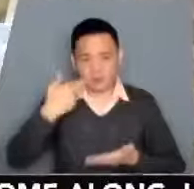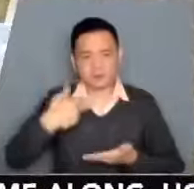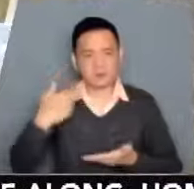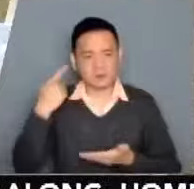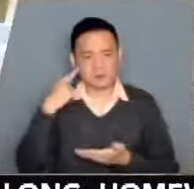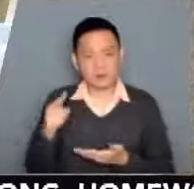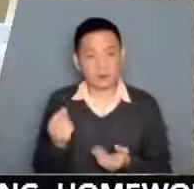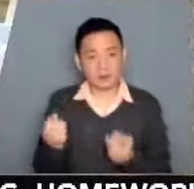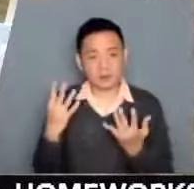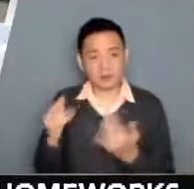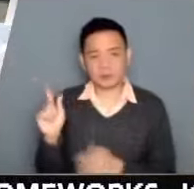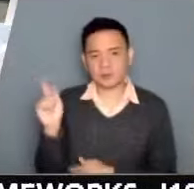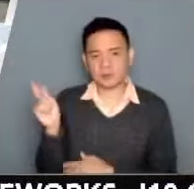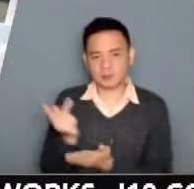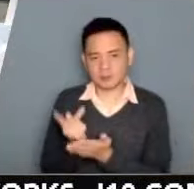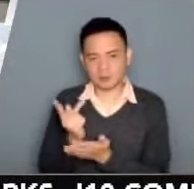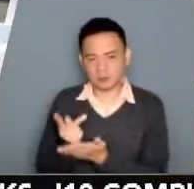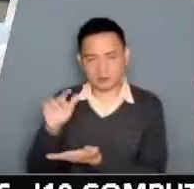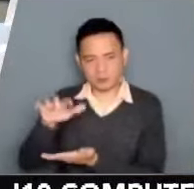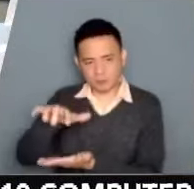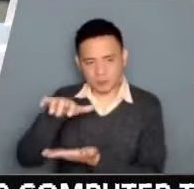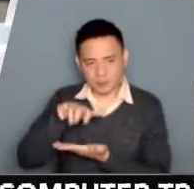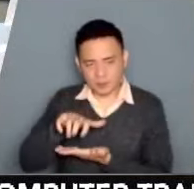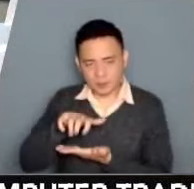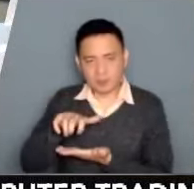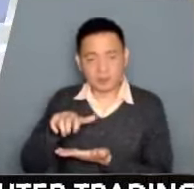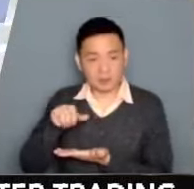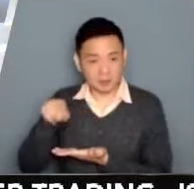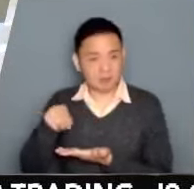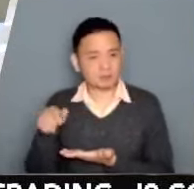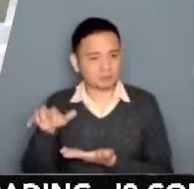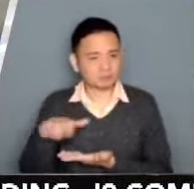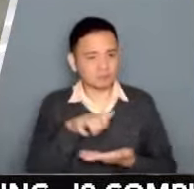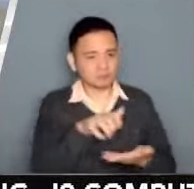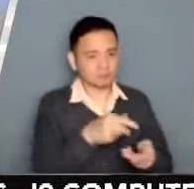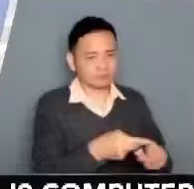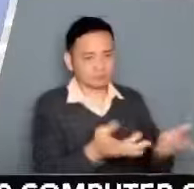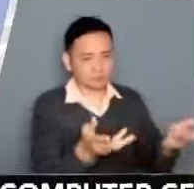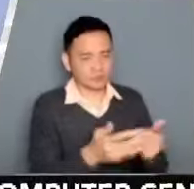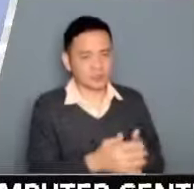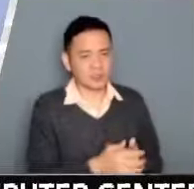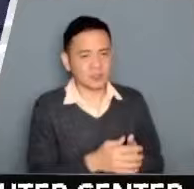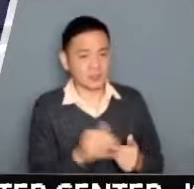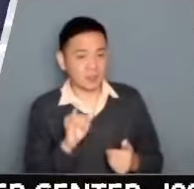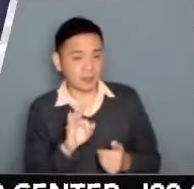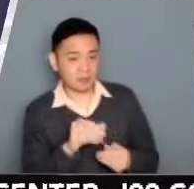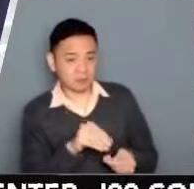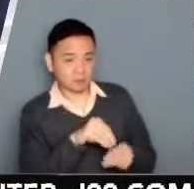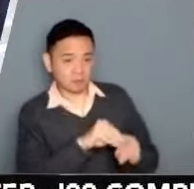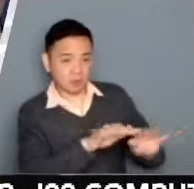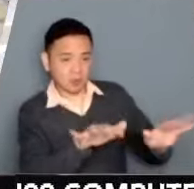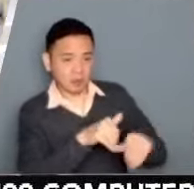sobra, malaya magsasaka na ialok sa palengke o ibang dealer sa presyong gusto nila.